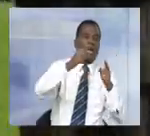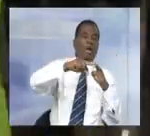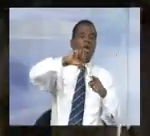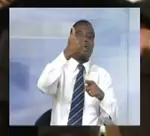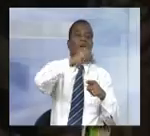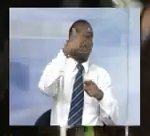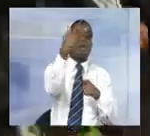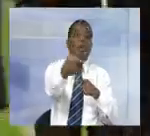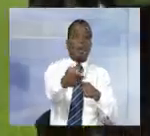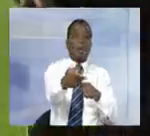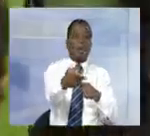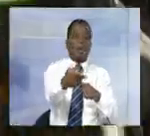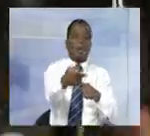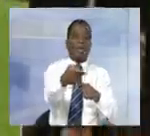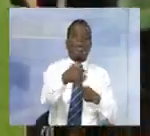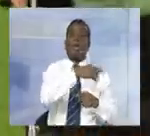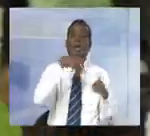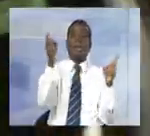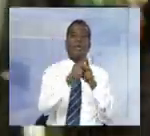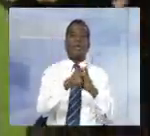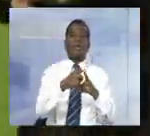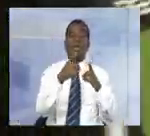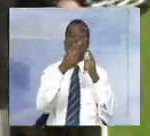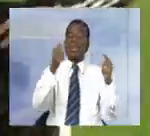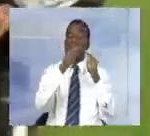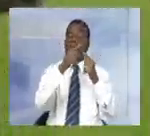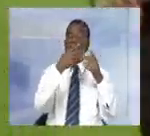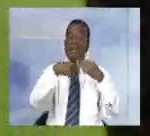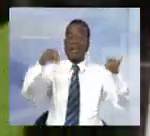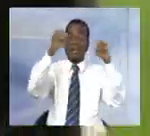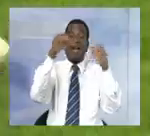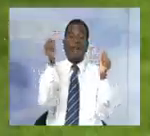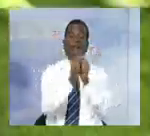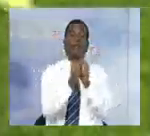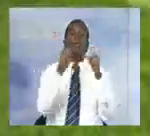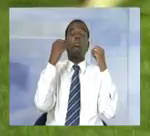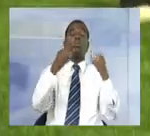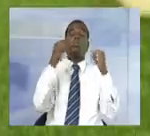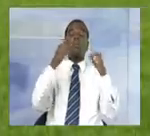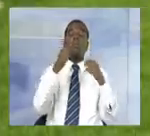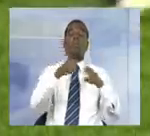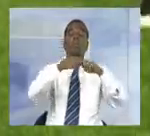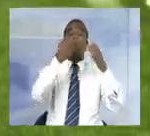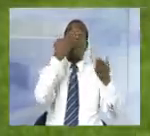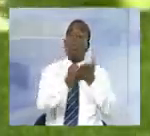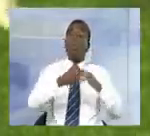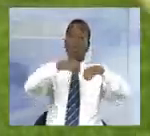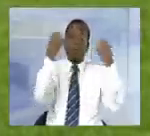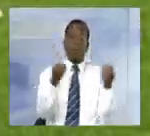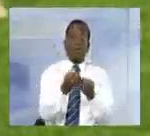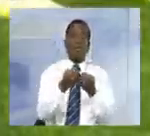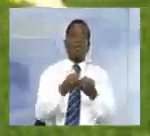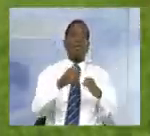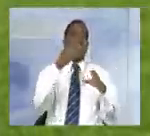édition de la Coupe d'Afrique des Nations. La rencontre s'annonce très ouverte avec plusieurs prétendants sérieux à la succession du Nigeria. La